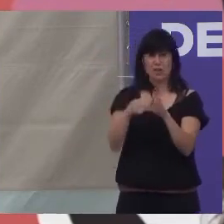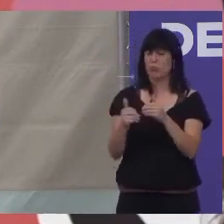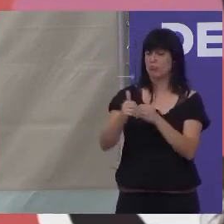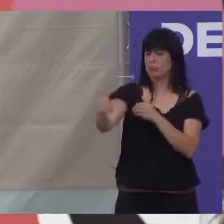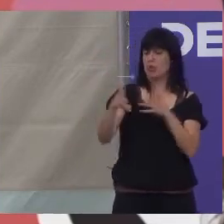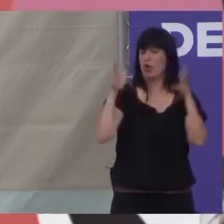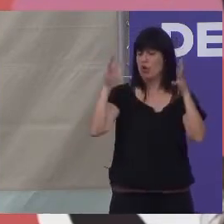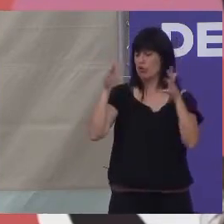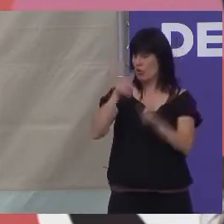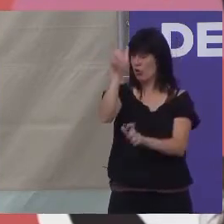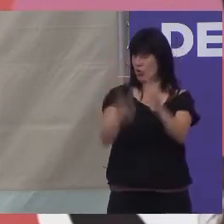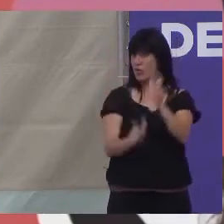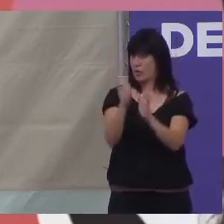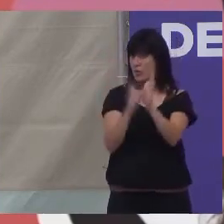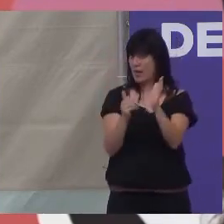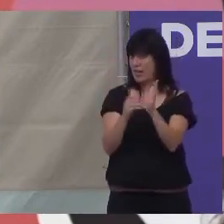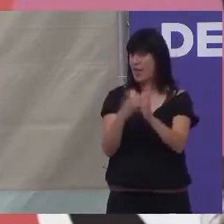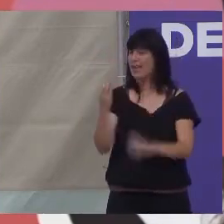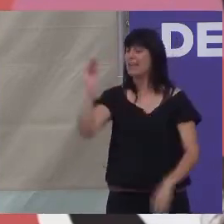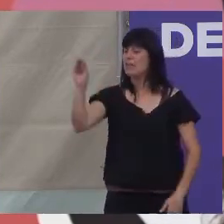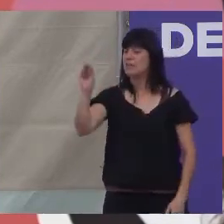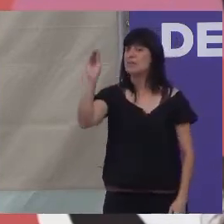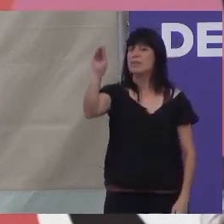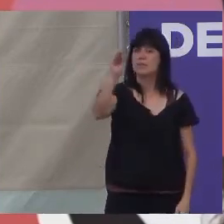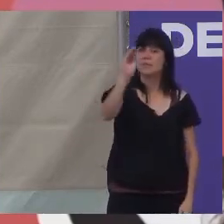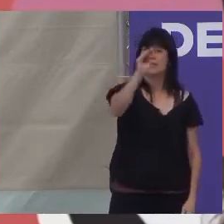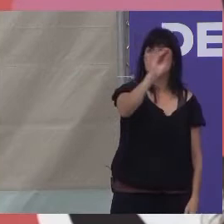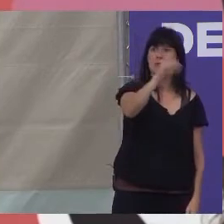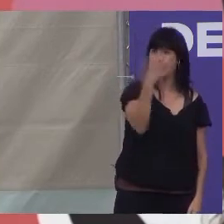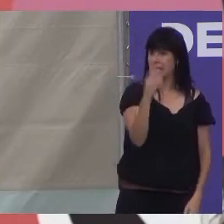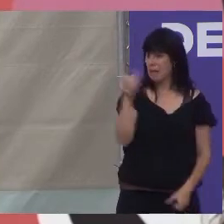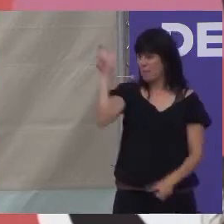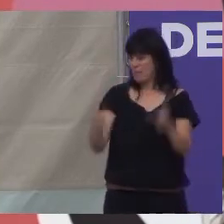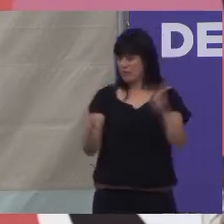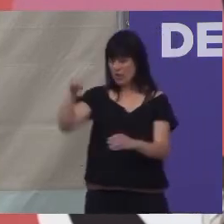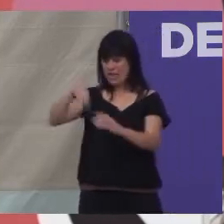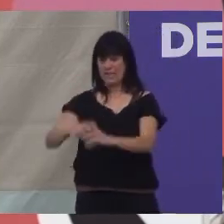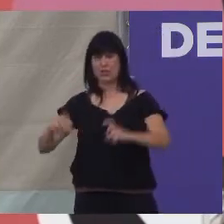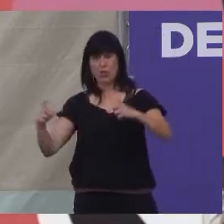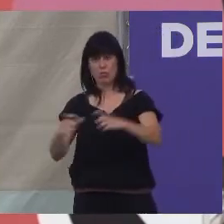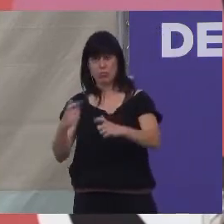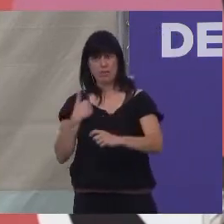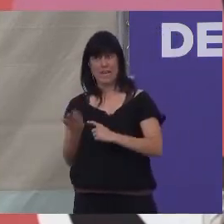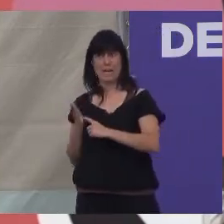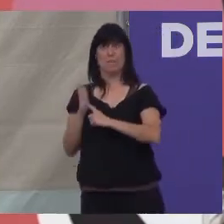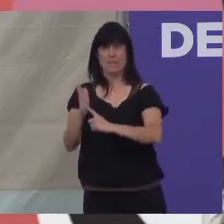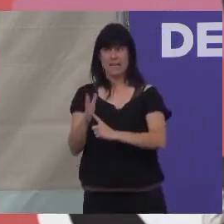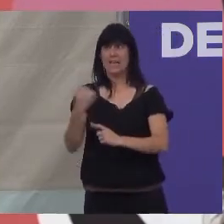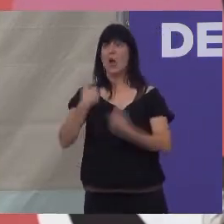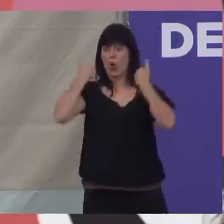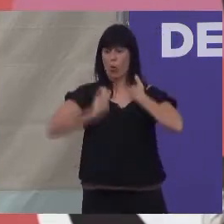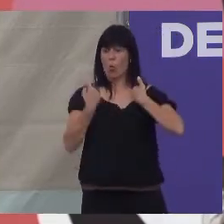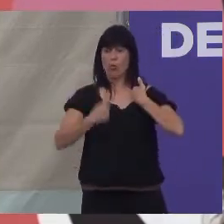Consell Ciutadà Valencià que les persones que representen els cercles no som exclusivament nosaltres, sinó el seu